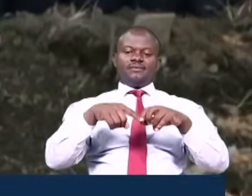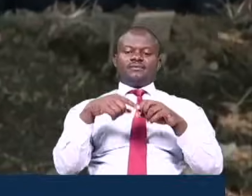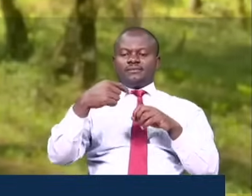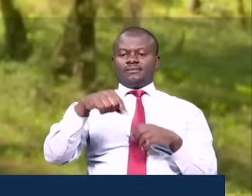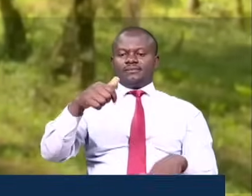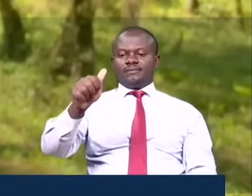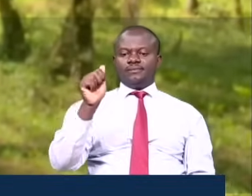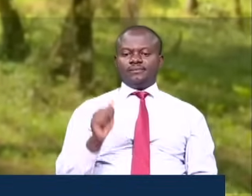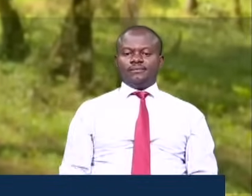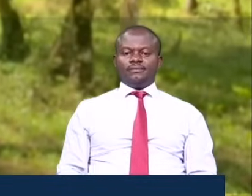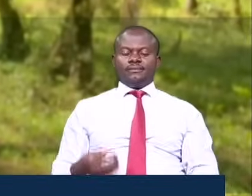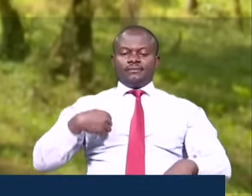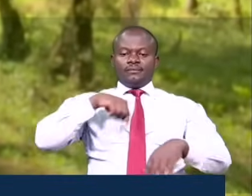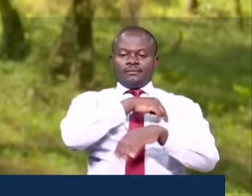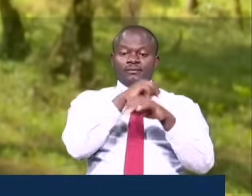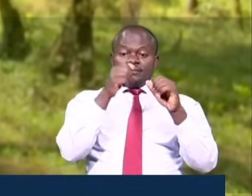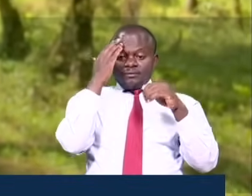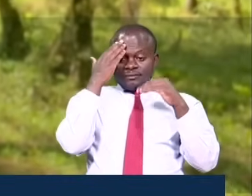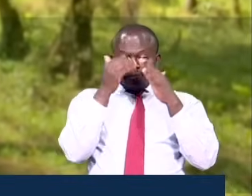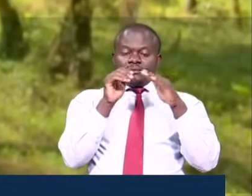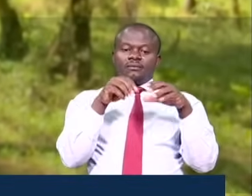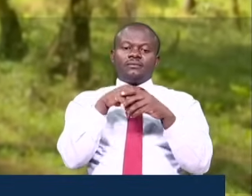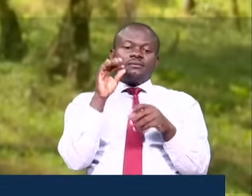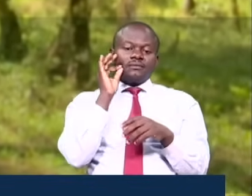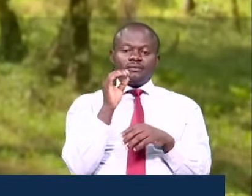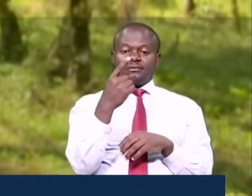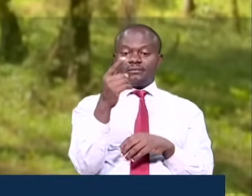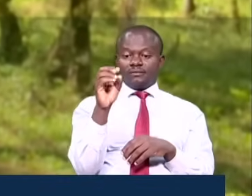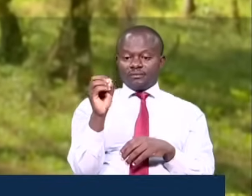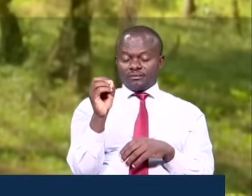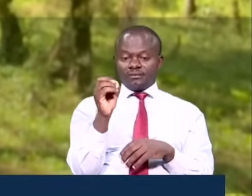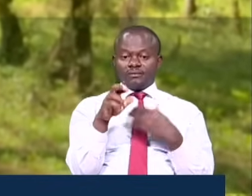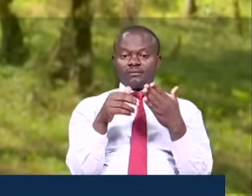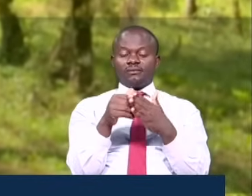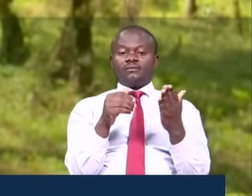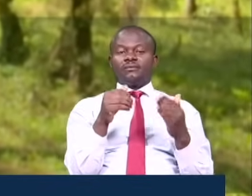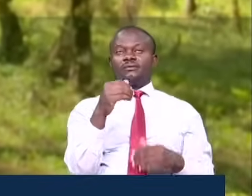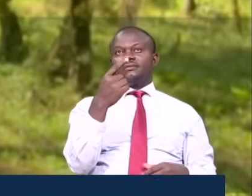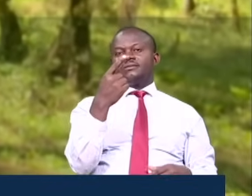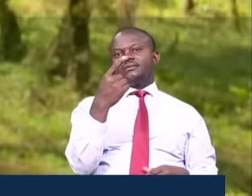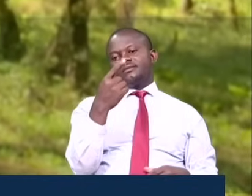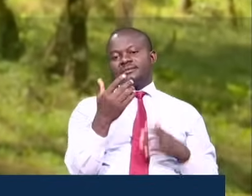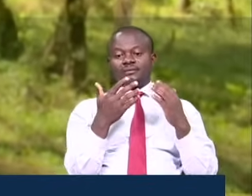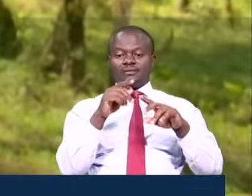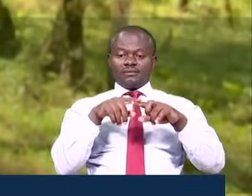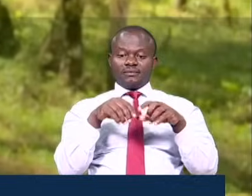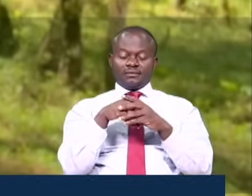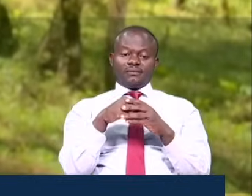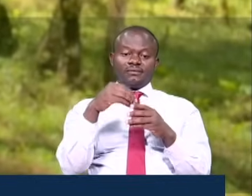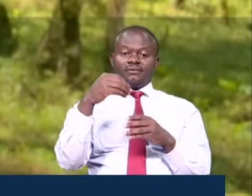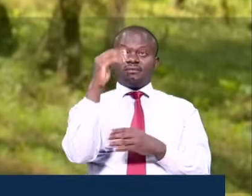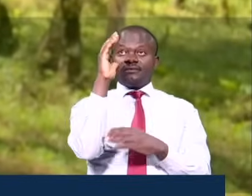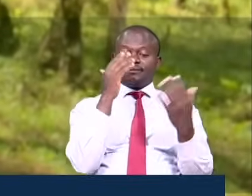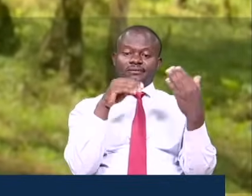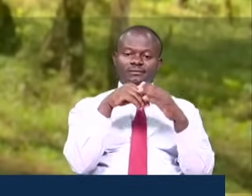bwabyo tubasha kumenya ngo mu mbuto ijana cyangwa se ku ijana yenda bitewe n'ubwoko bw'ibiti hashobora